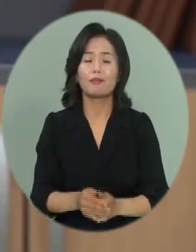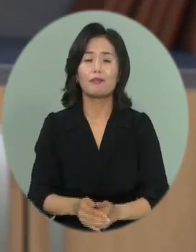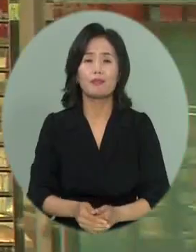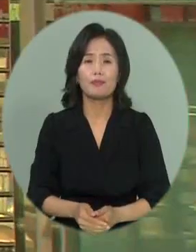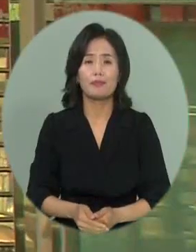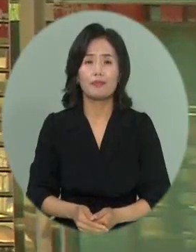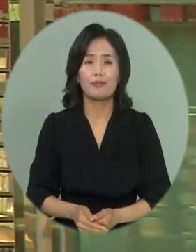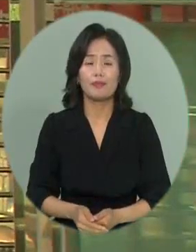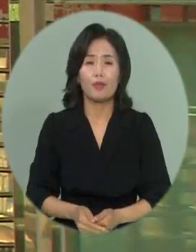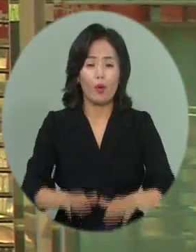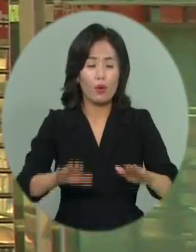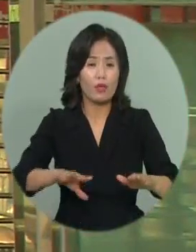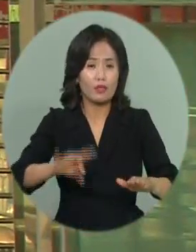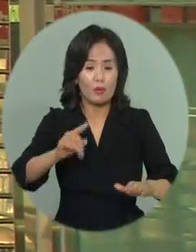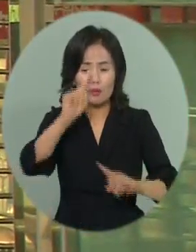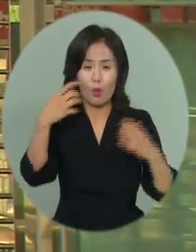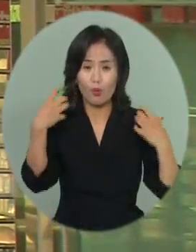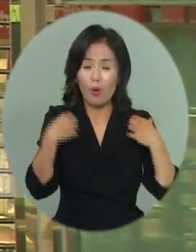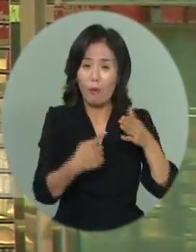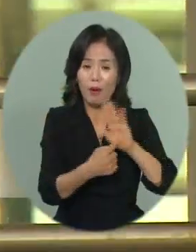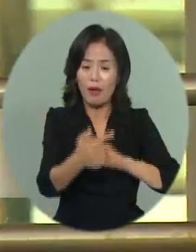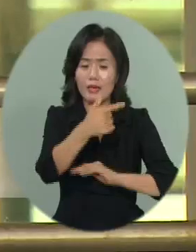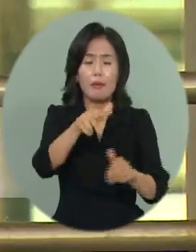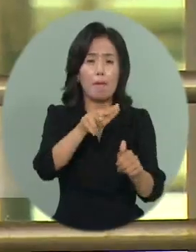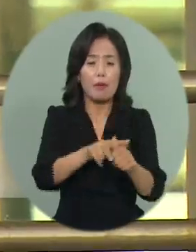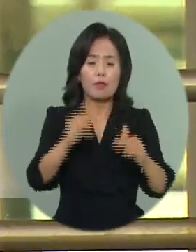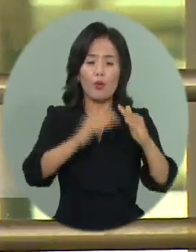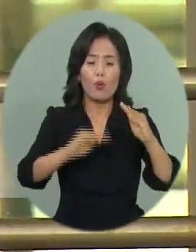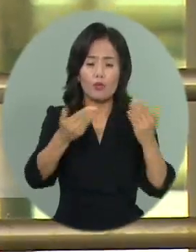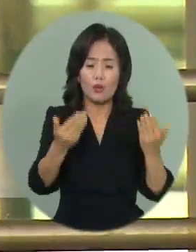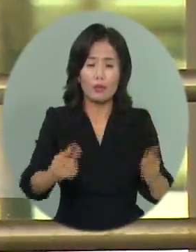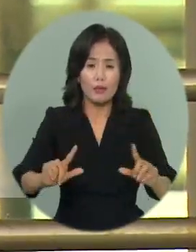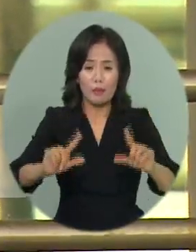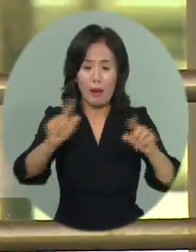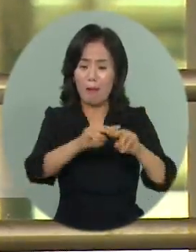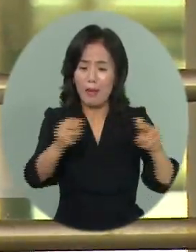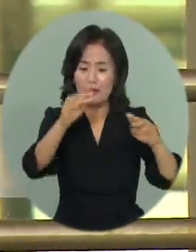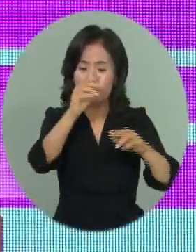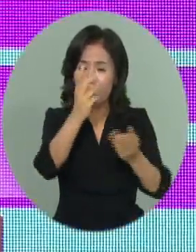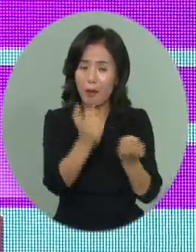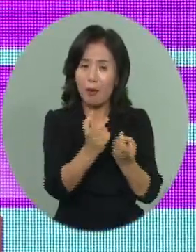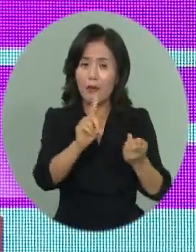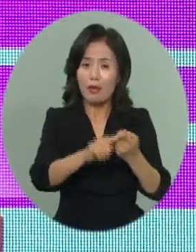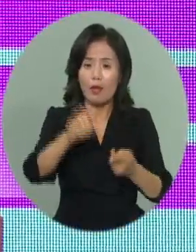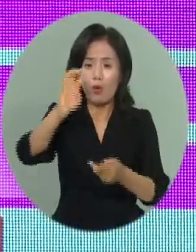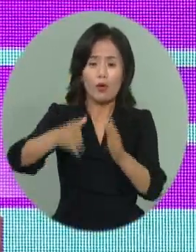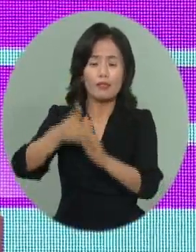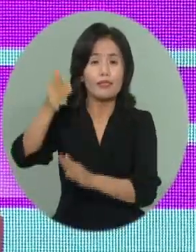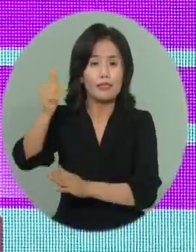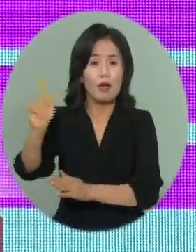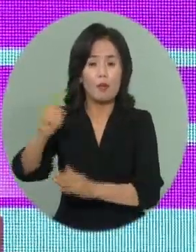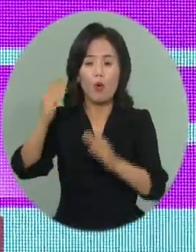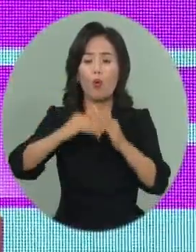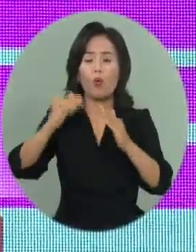있습니다. 올해 초 정부가 내놓은 대형마트 공휴일 의무 휴업 폐지 방침에 대해 강기정